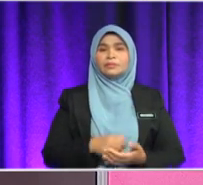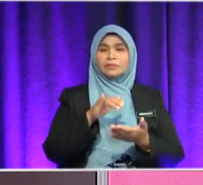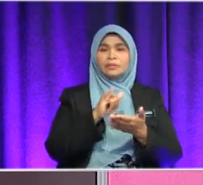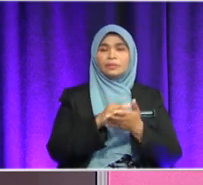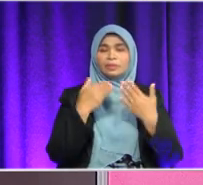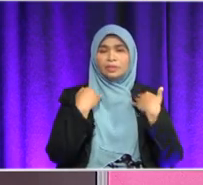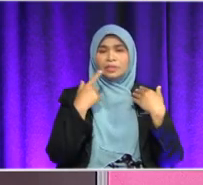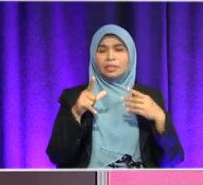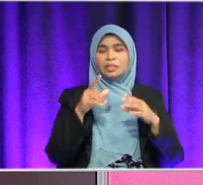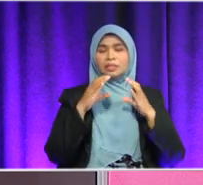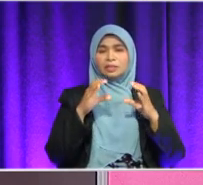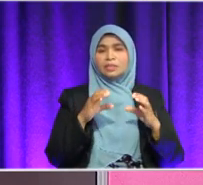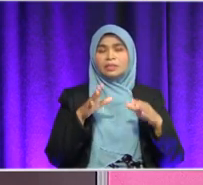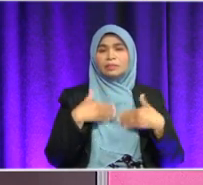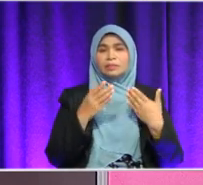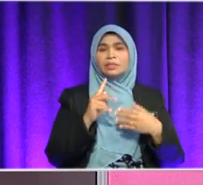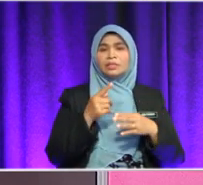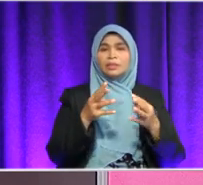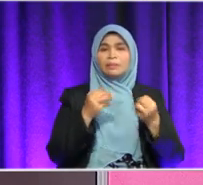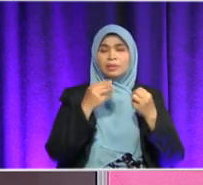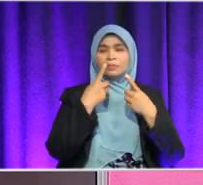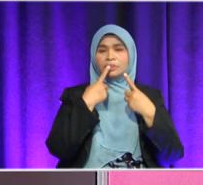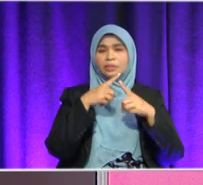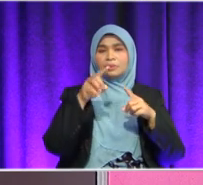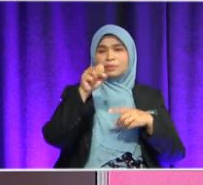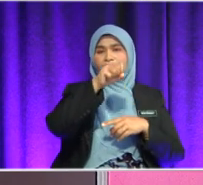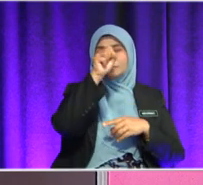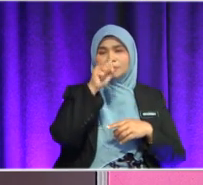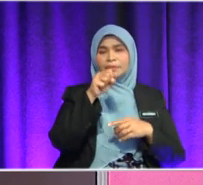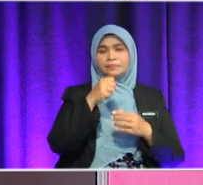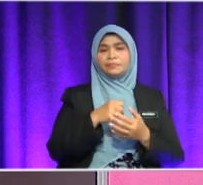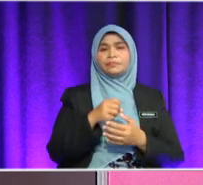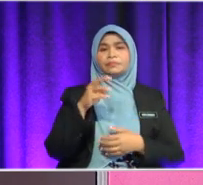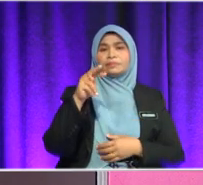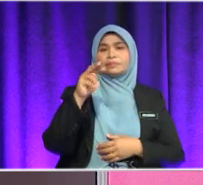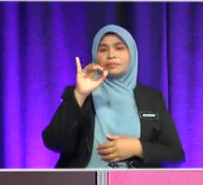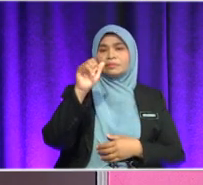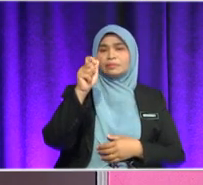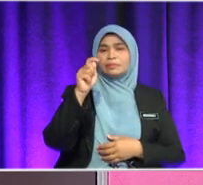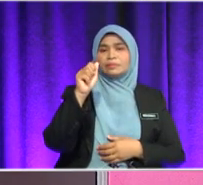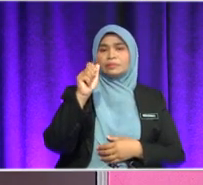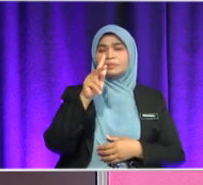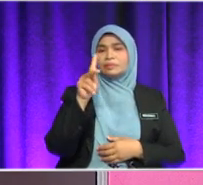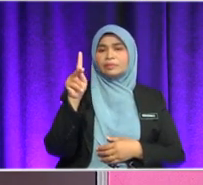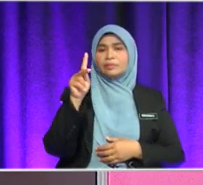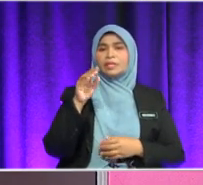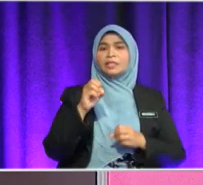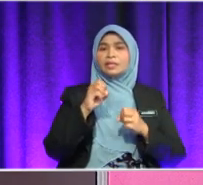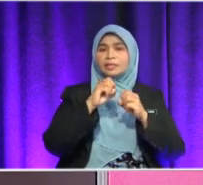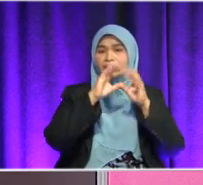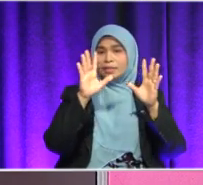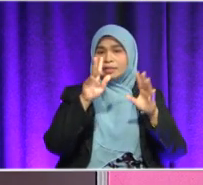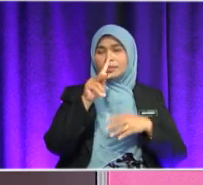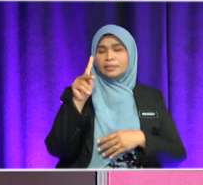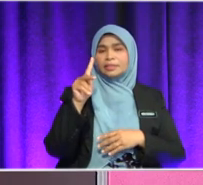berkaitan dengan yang pertama tadinya tekan Jelaskan dan Terangkan dia ada perbedaan dalam